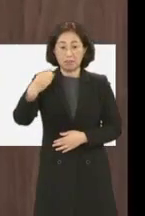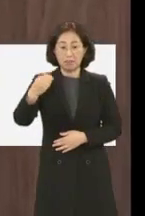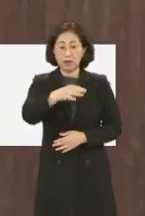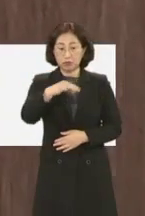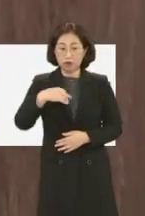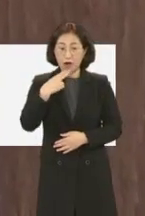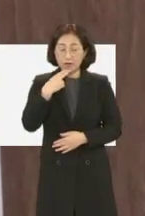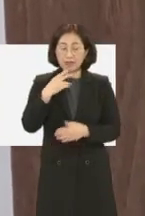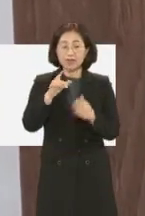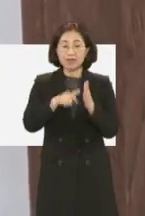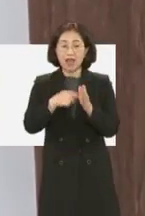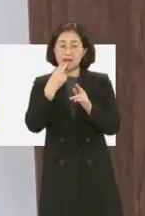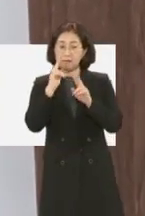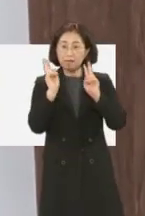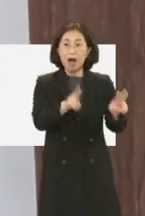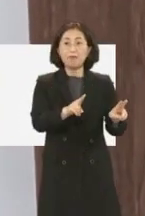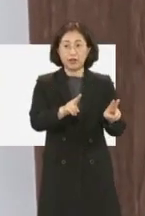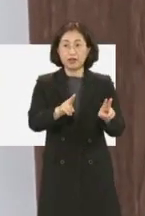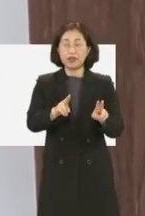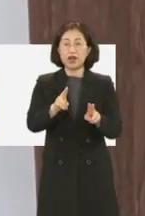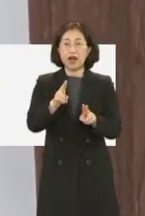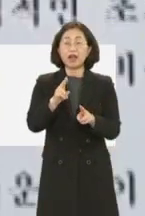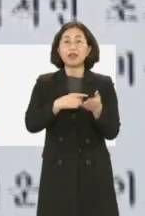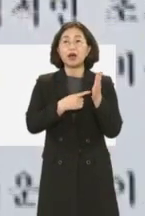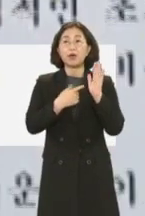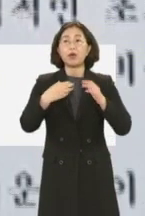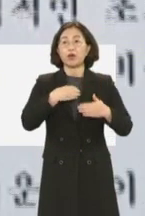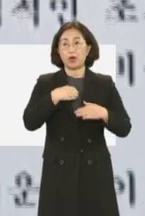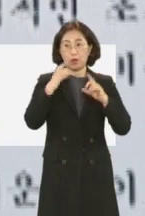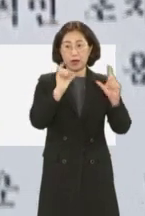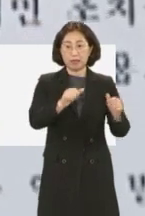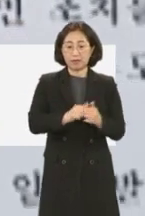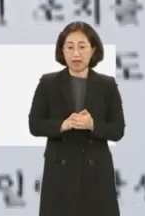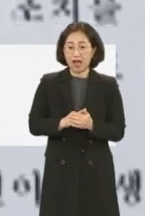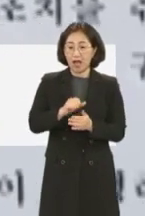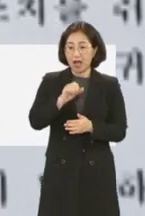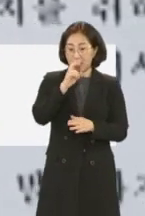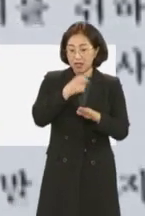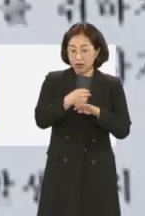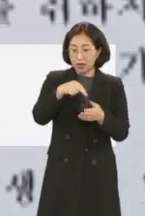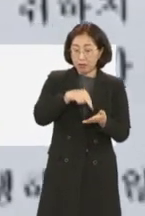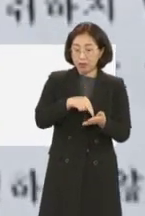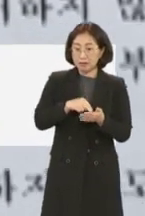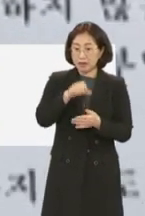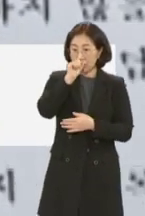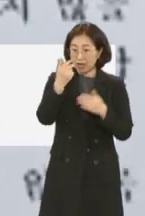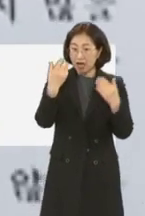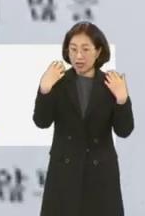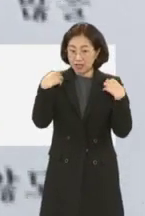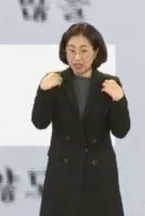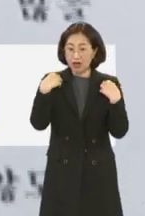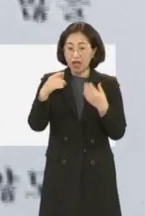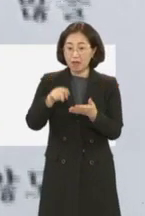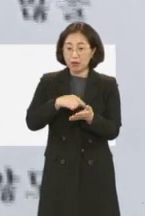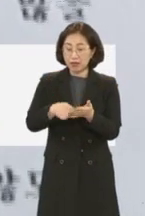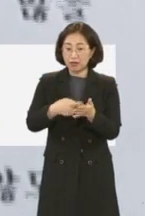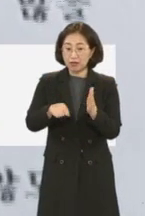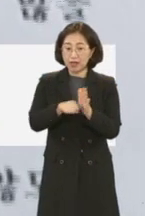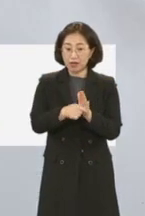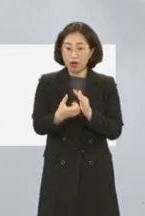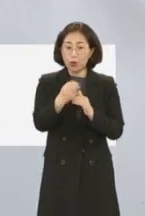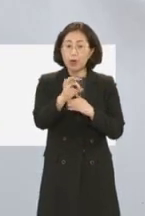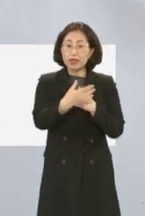경우 압류 조치를 취하겠다고 경고했습니다. 이에 대해 서령버스 측은 서산시의 외상값 변제를 위해 자금 조기